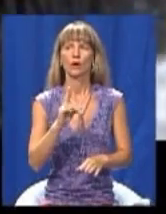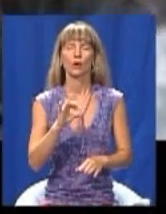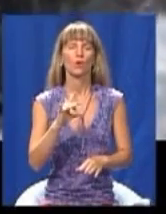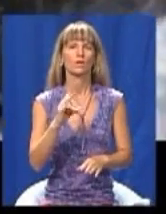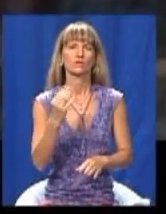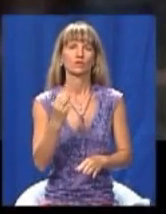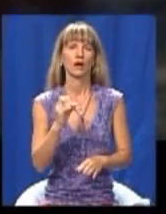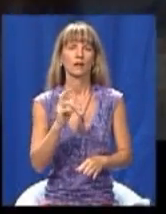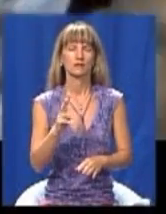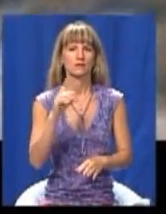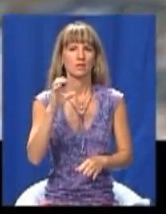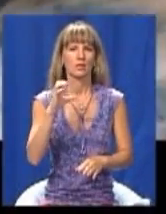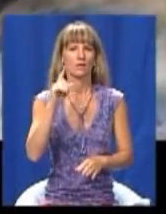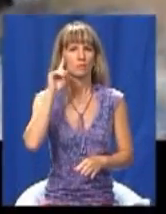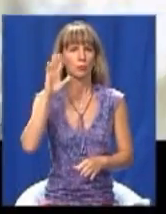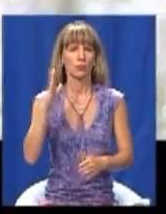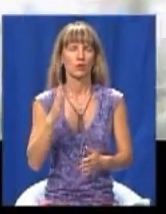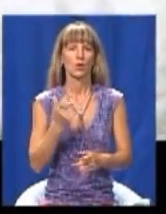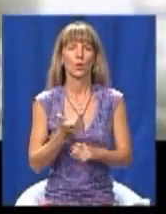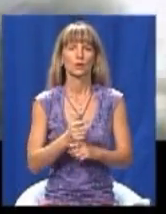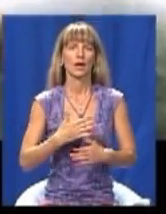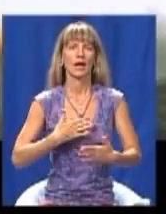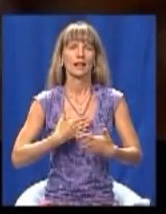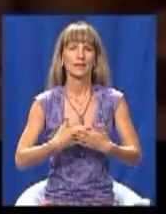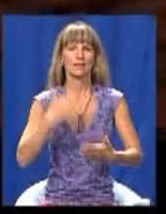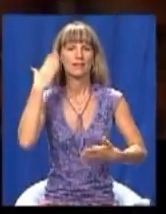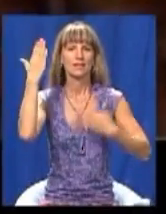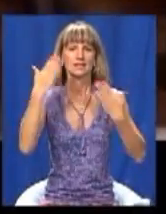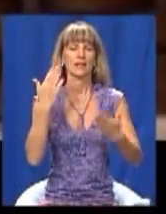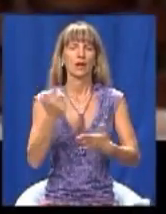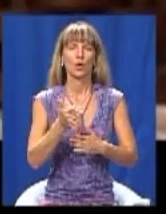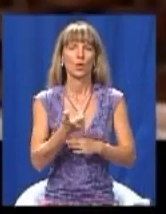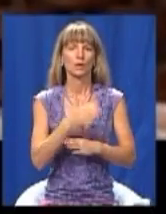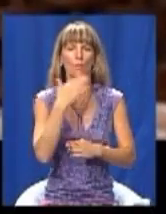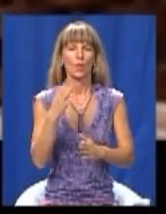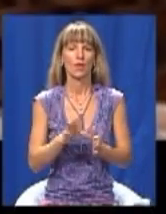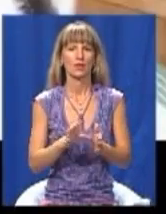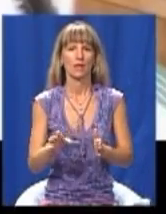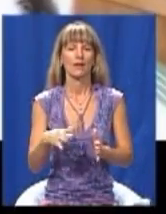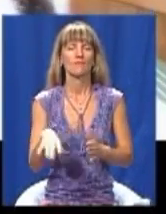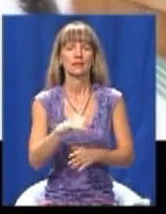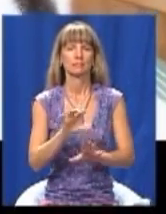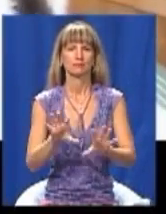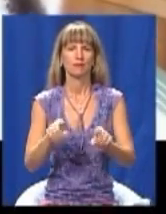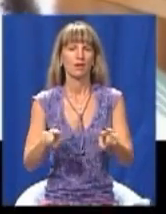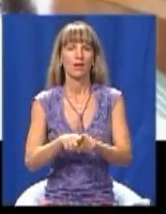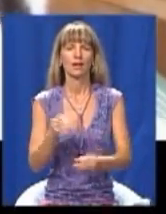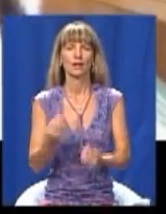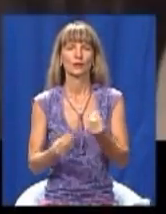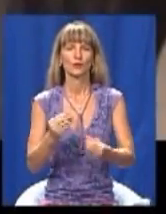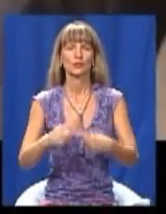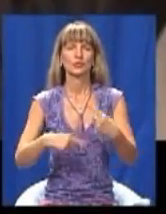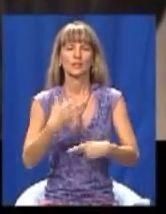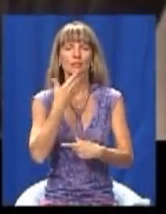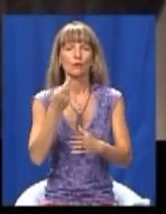завоювати популярність. Ці тваринки жваві, веселі та дуже енергійні. Вони будуть все сприймати як гру. А ще через